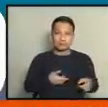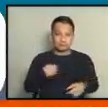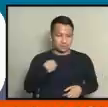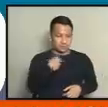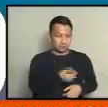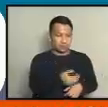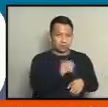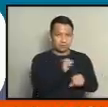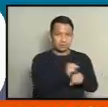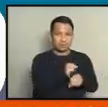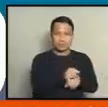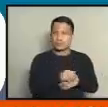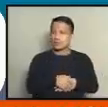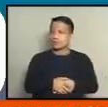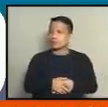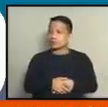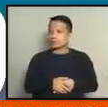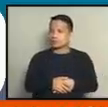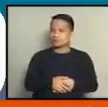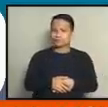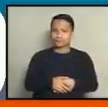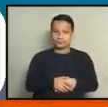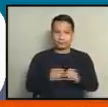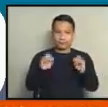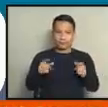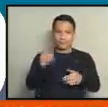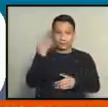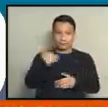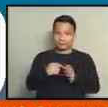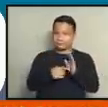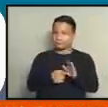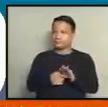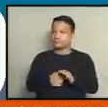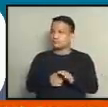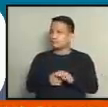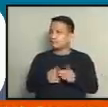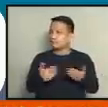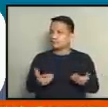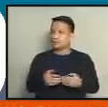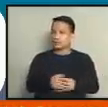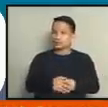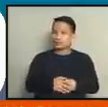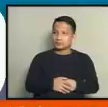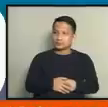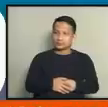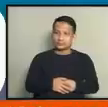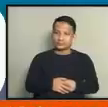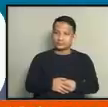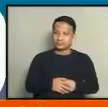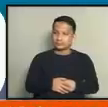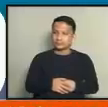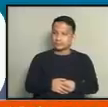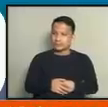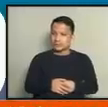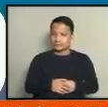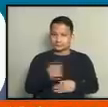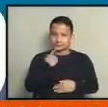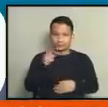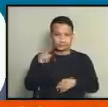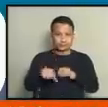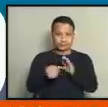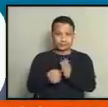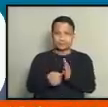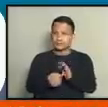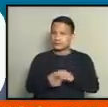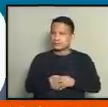then papasukan mo sila at sasabihin, may trabaho rito pero maliit lang, of course they will grab it. Aba, aba. Pero hindi mo pwedeng gamitin